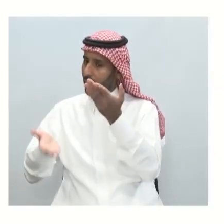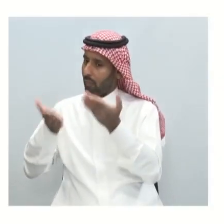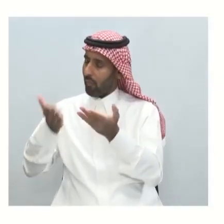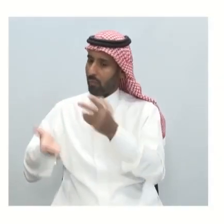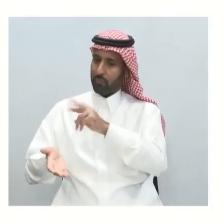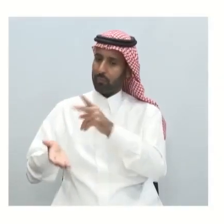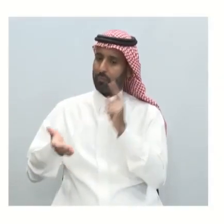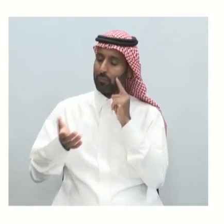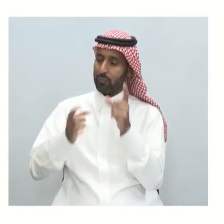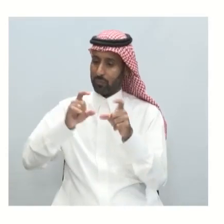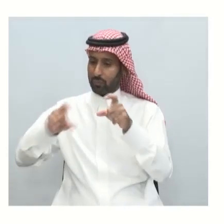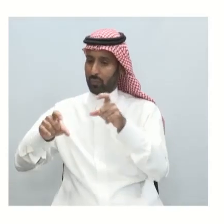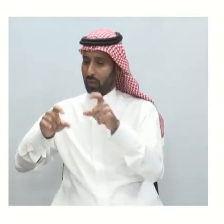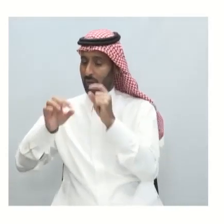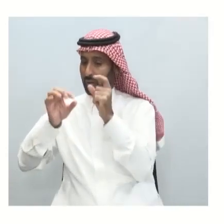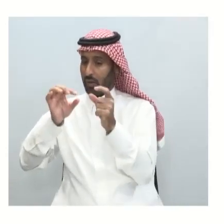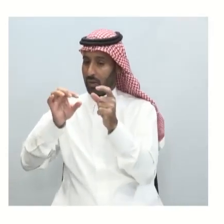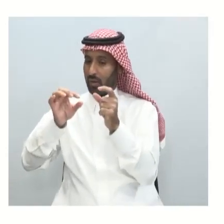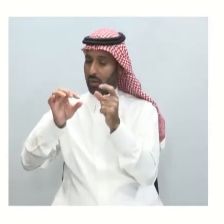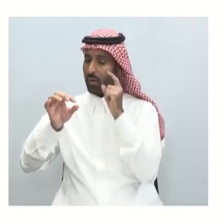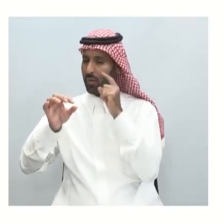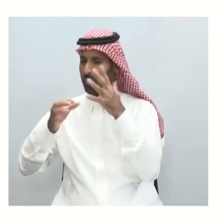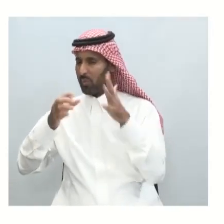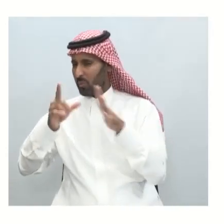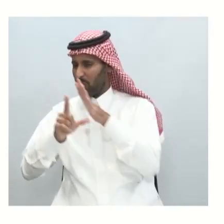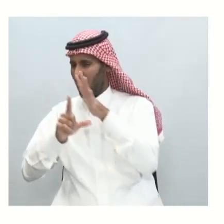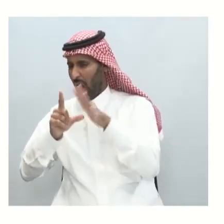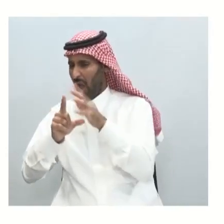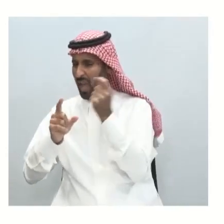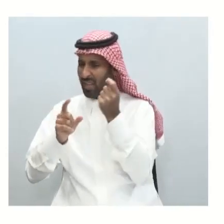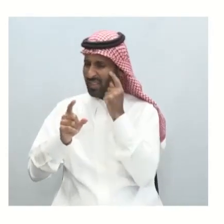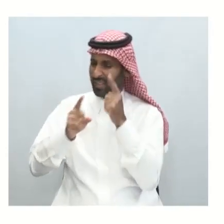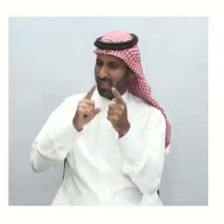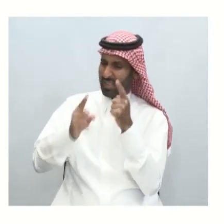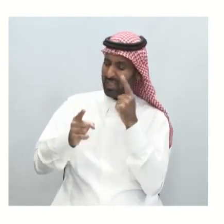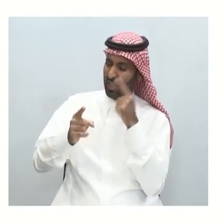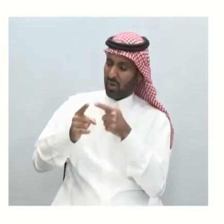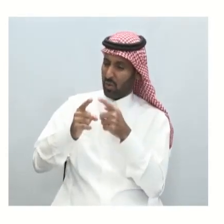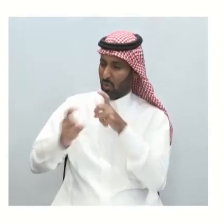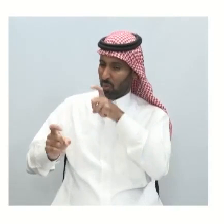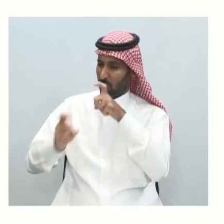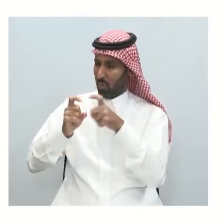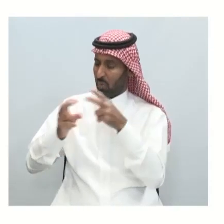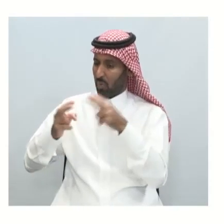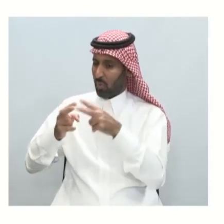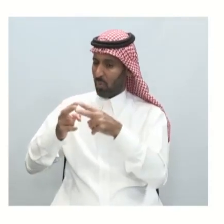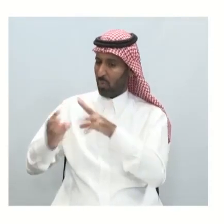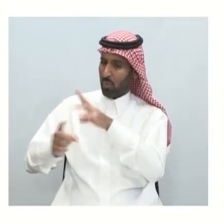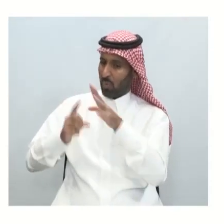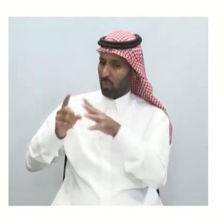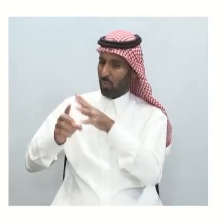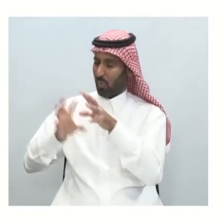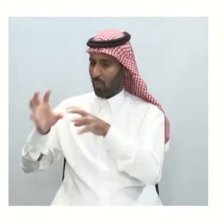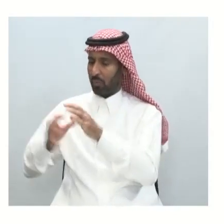متساويه عند الطرفين ينتج عن ذلك تاثر الجزيئات القطبيه بالمجال الكهربائي والانتظام